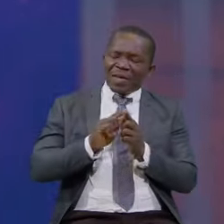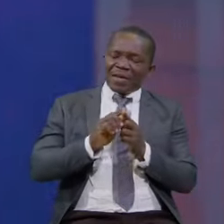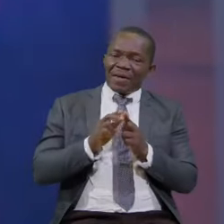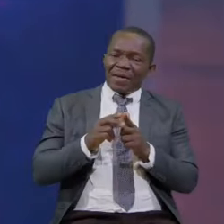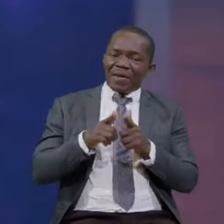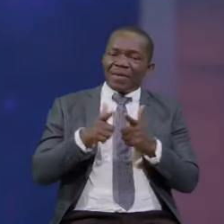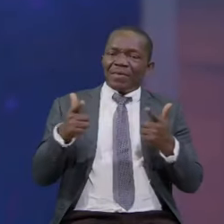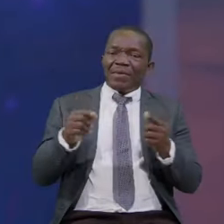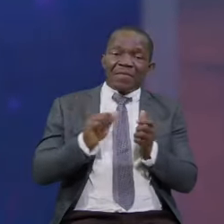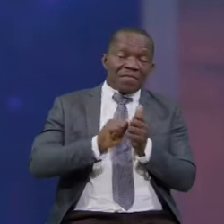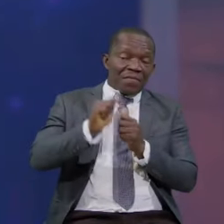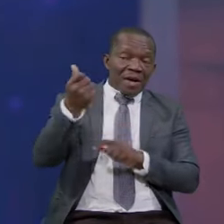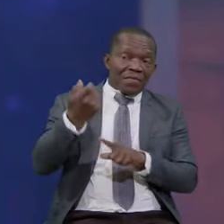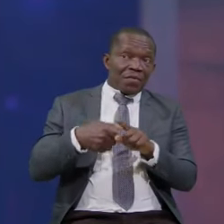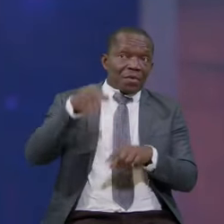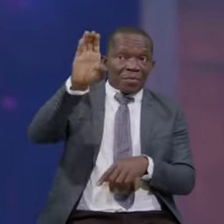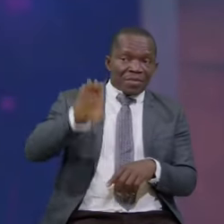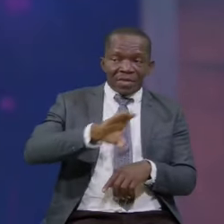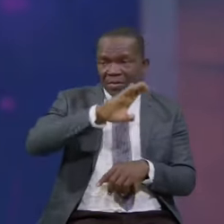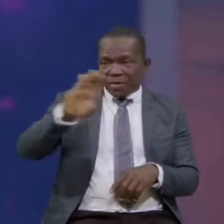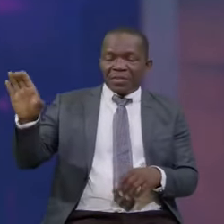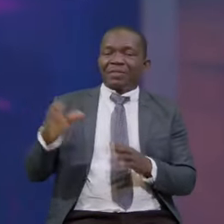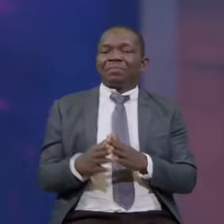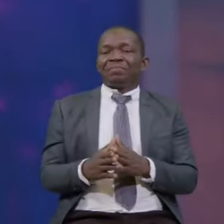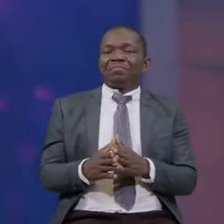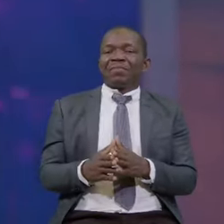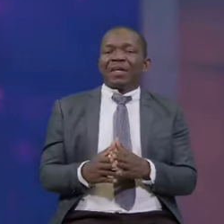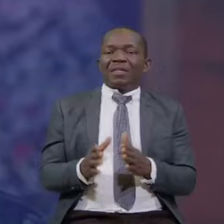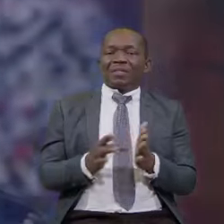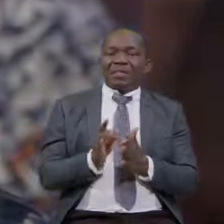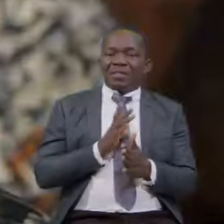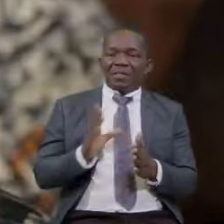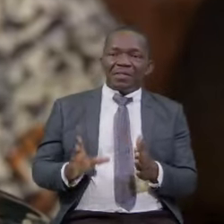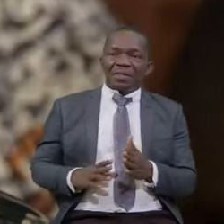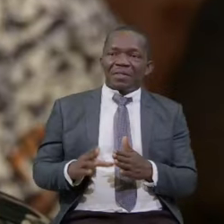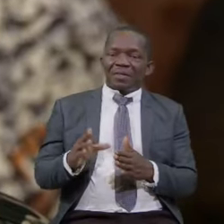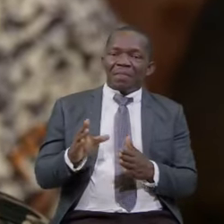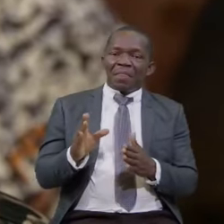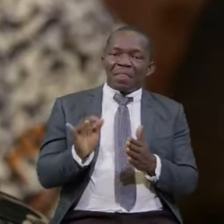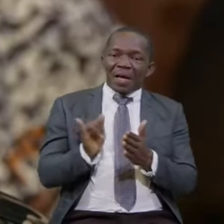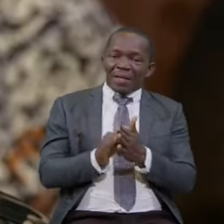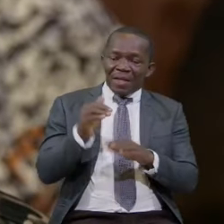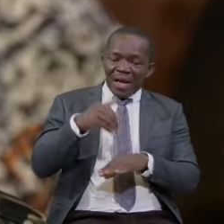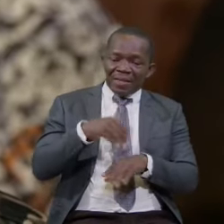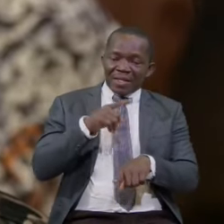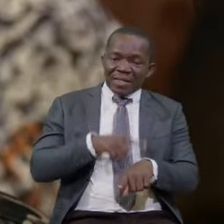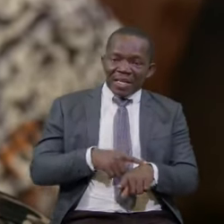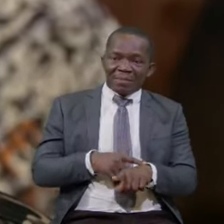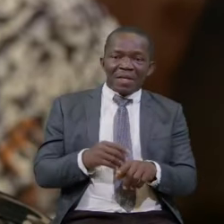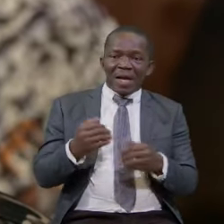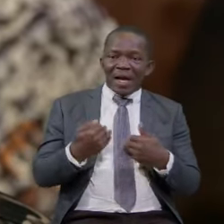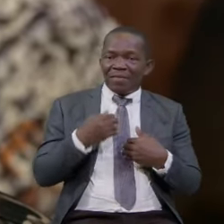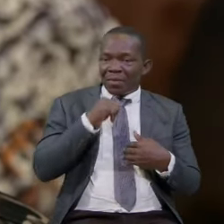de du du moment où Jésus a dit tout est accomp et vous savez il prie